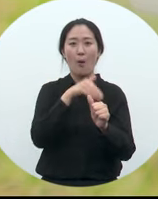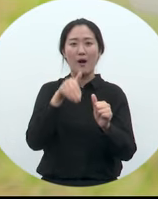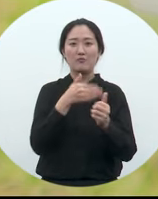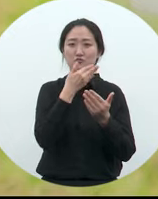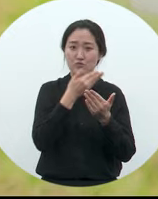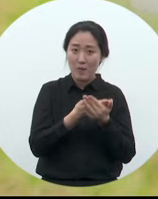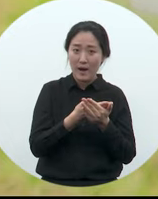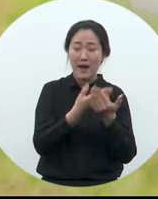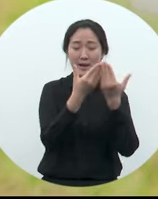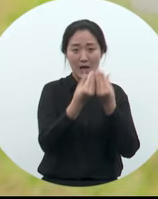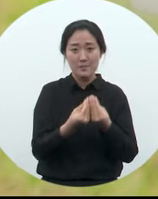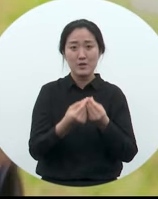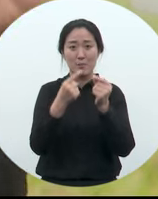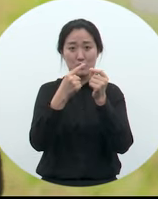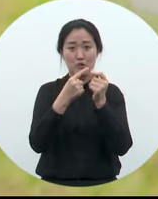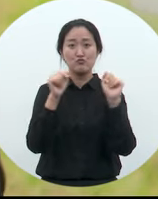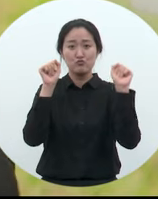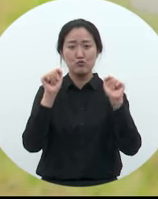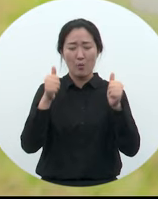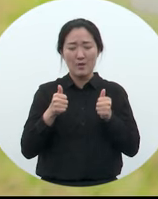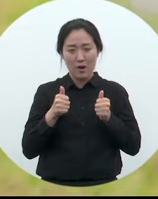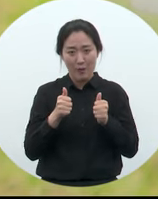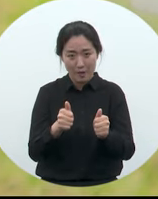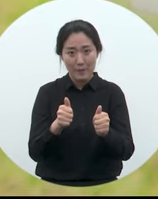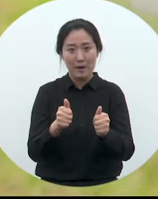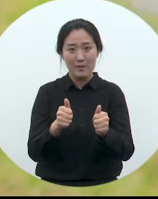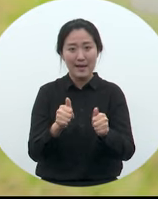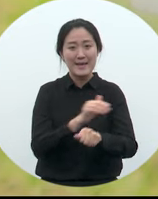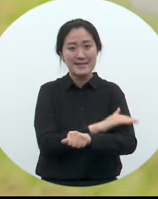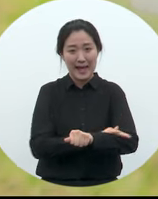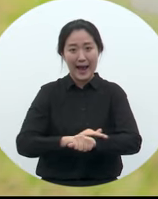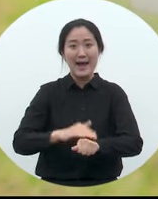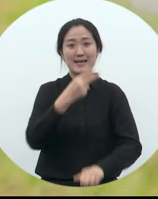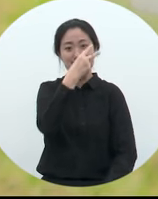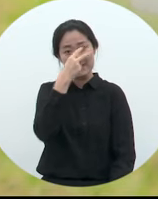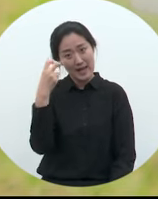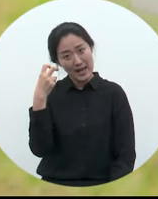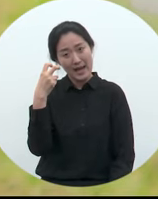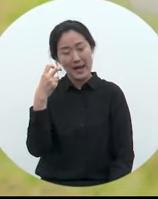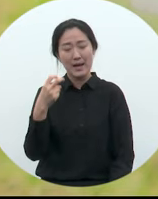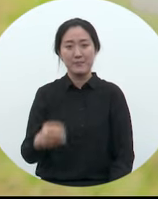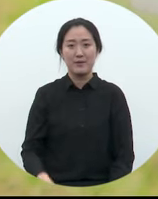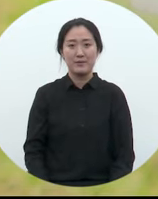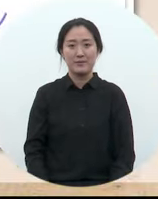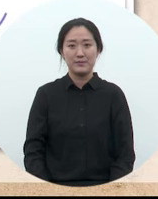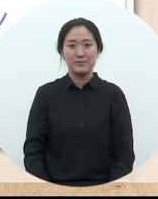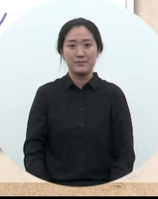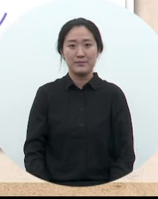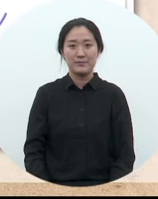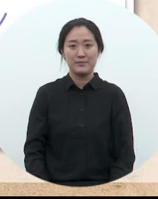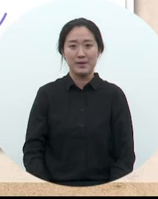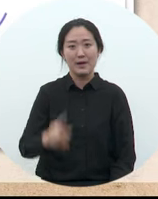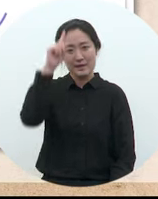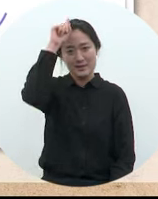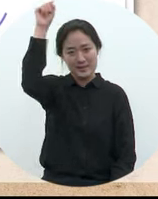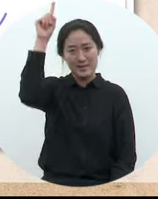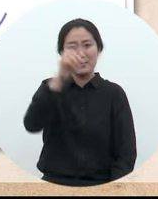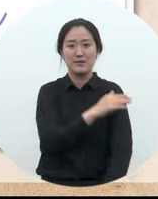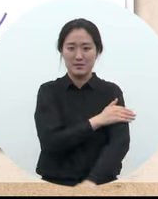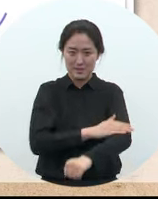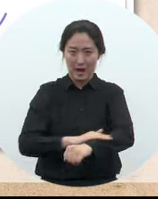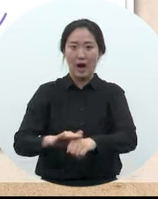환경이 굉장히 중요합니다. 예를 들어서 운동을 열심히 하는 아이들, 또 잠을 잘 자는 아이들, 이런 아이들 같은